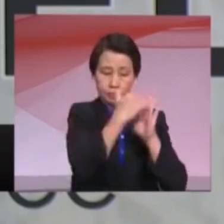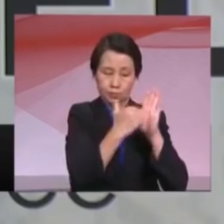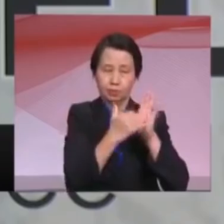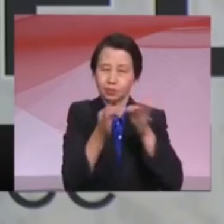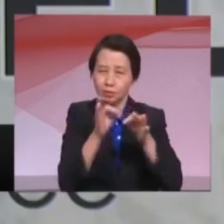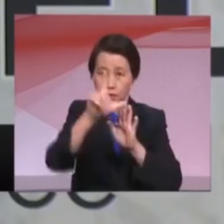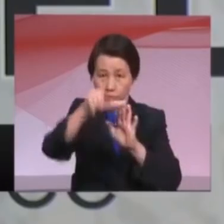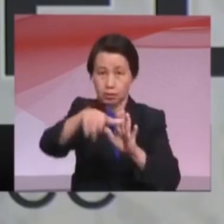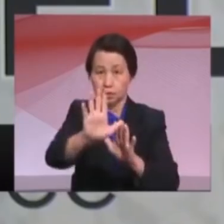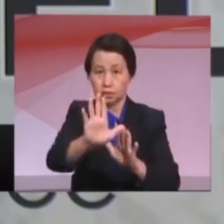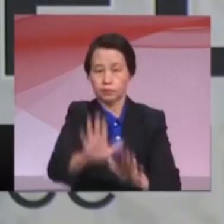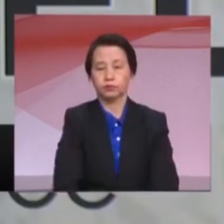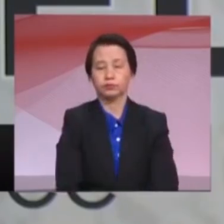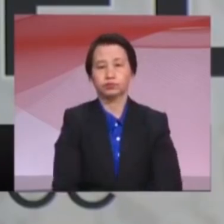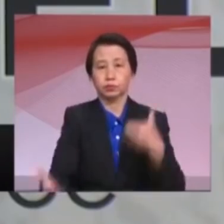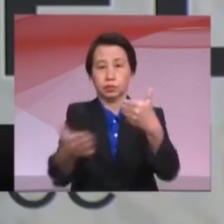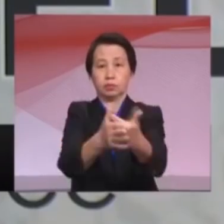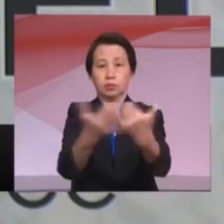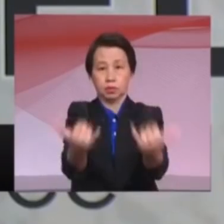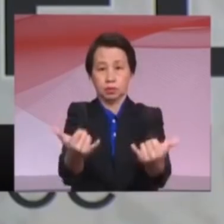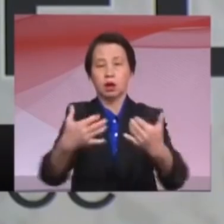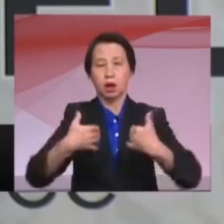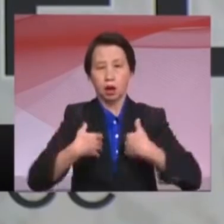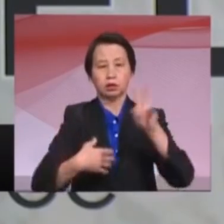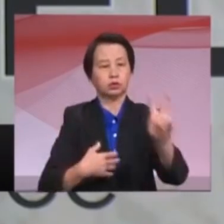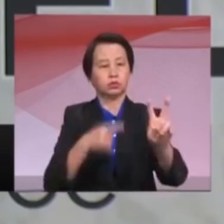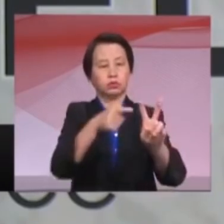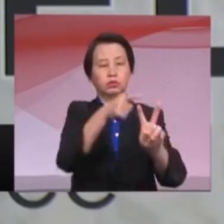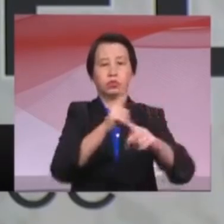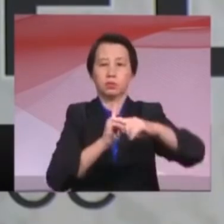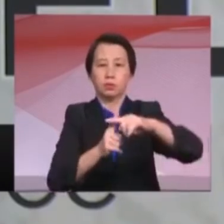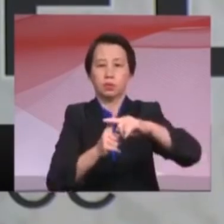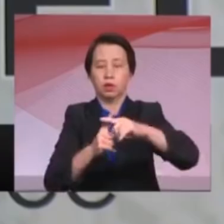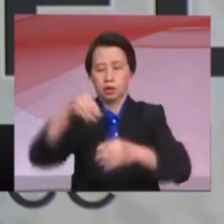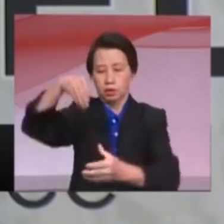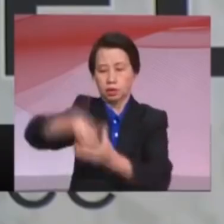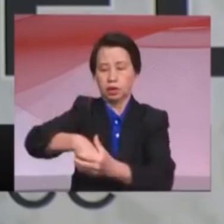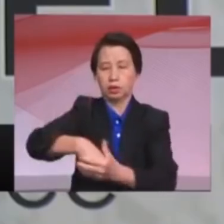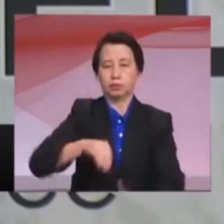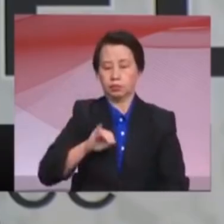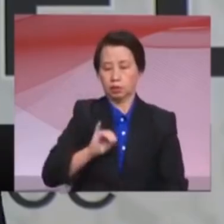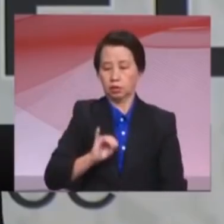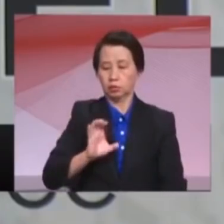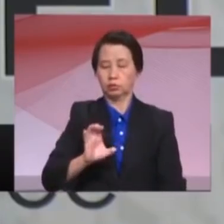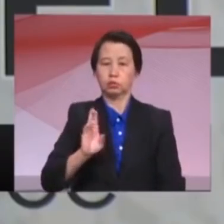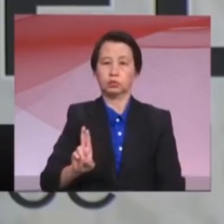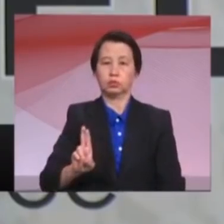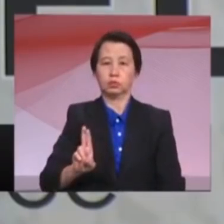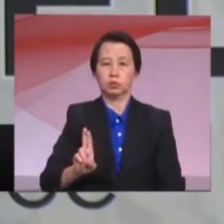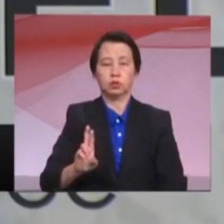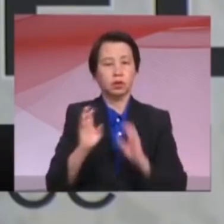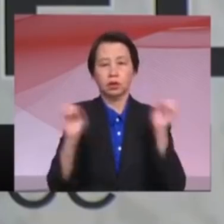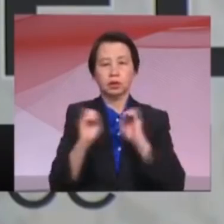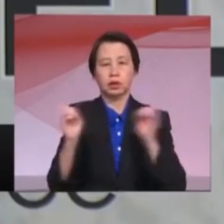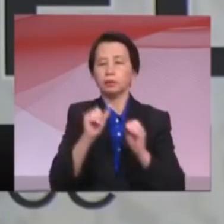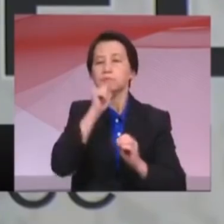lagi. Sehingga kini terdapat 2 kes positif COVID-19 sedang dirawat di unit rawatan rapi. Tiada kes